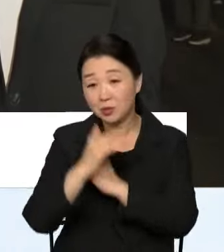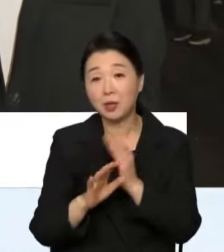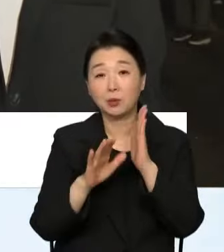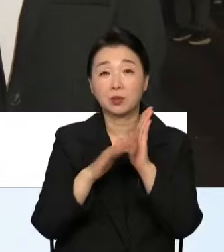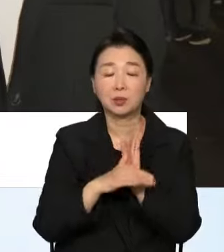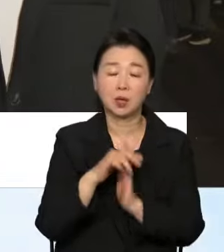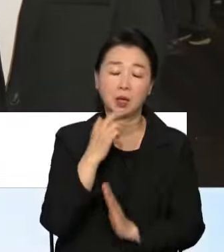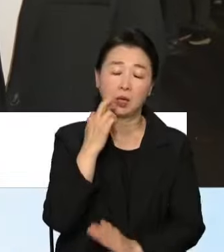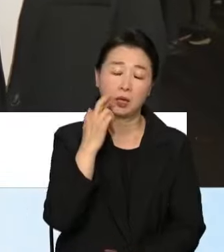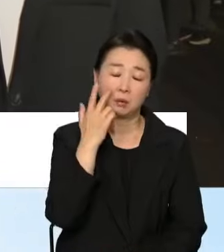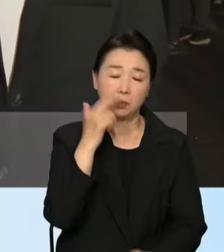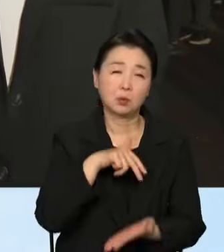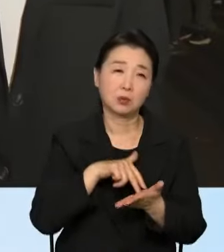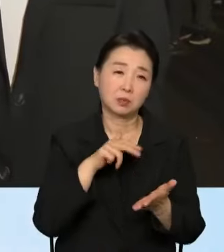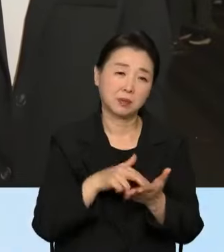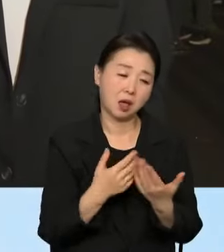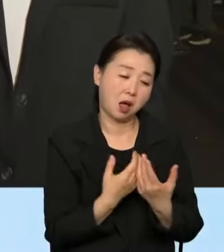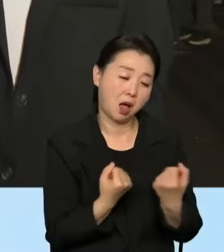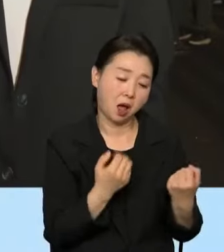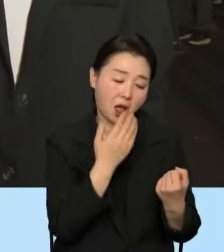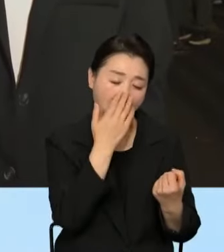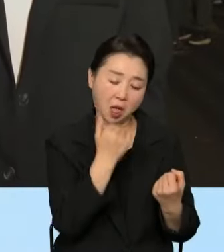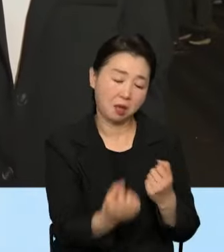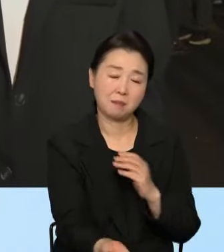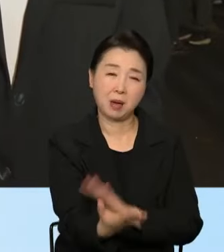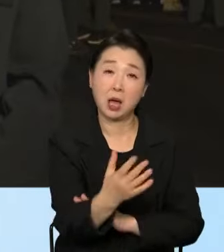분열에 지쳐있다며 화합을 강조했습니다.